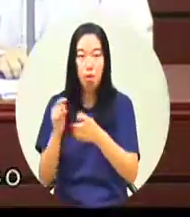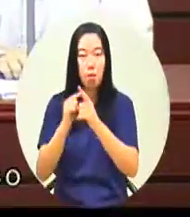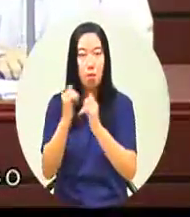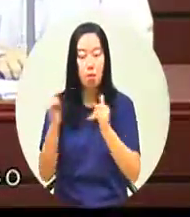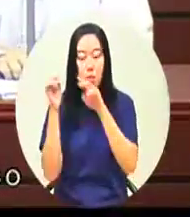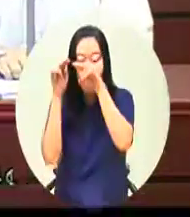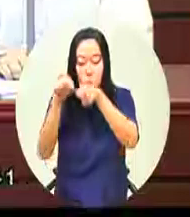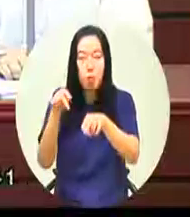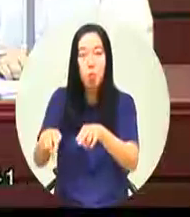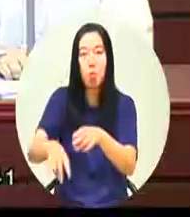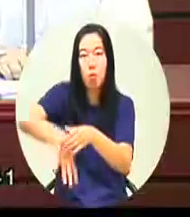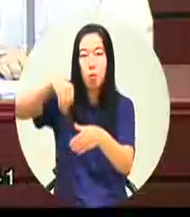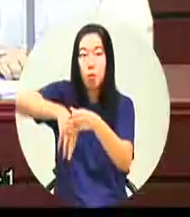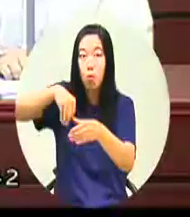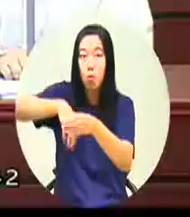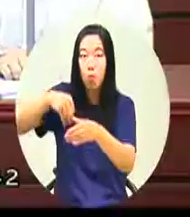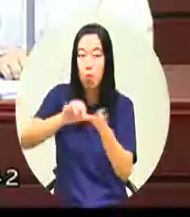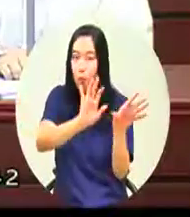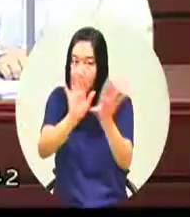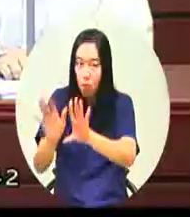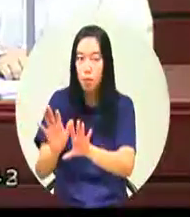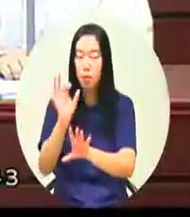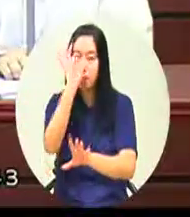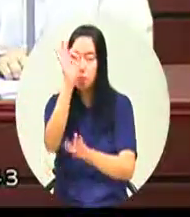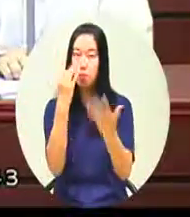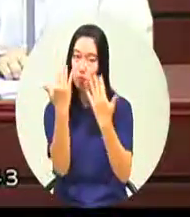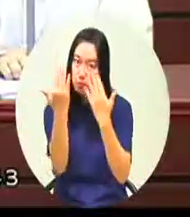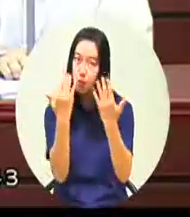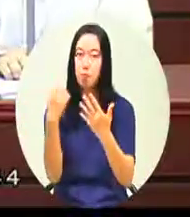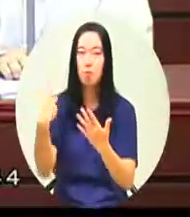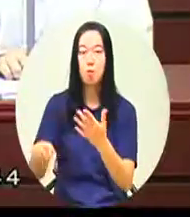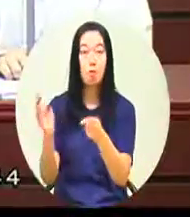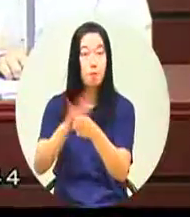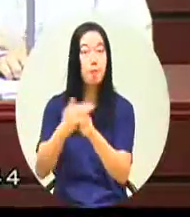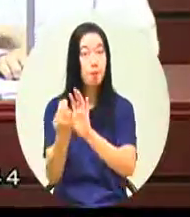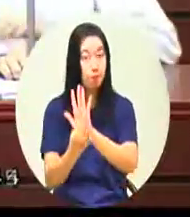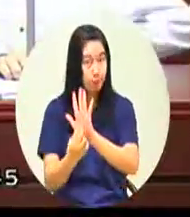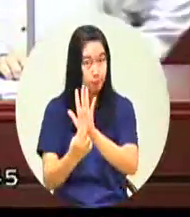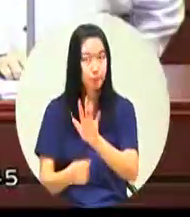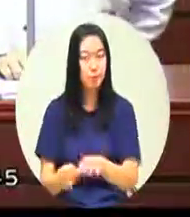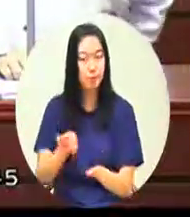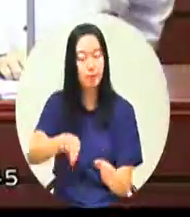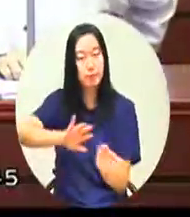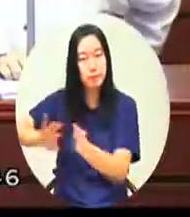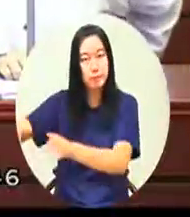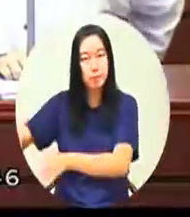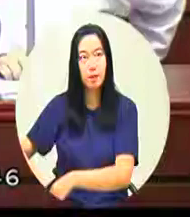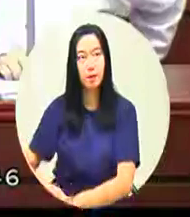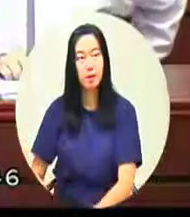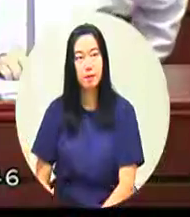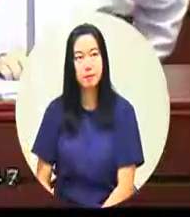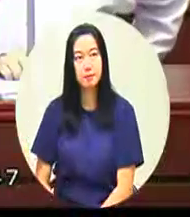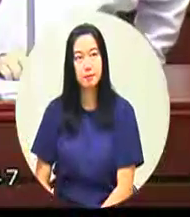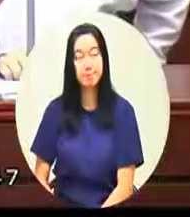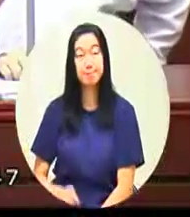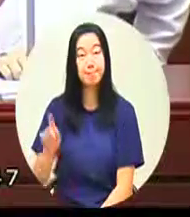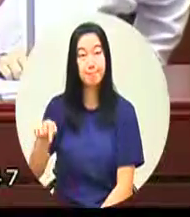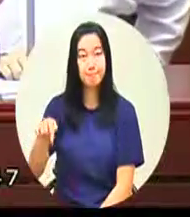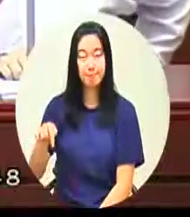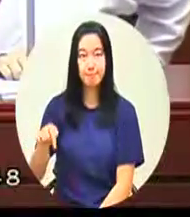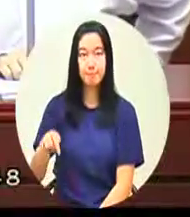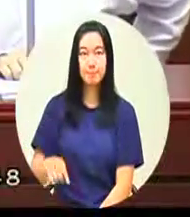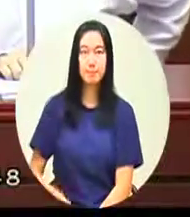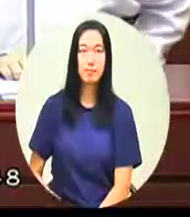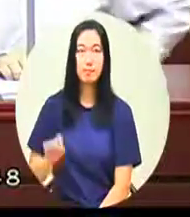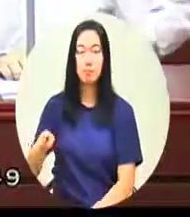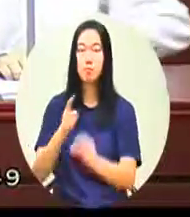抽水站运转的状况。这个部分是要做一个补充说明。 好， 那另外就是说，我们就是这一个那